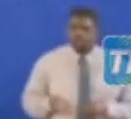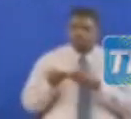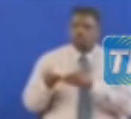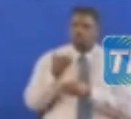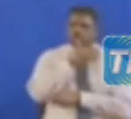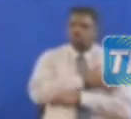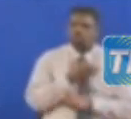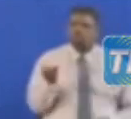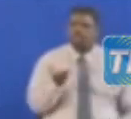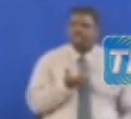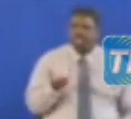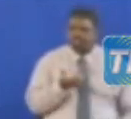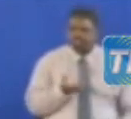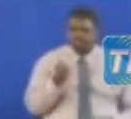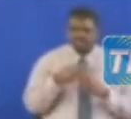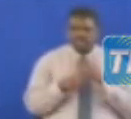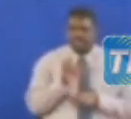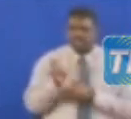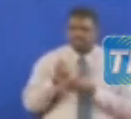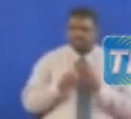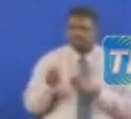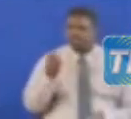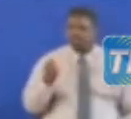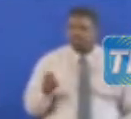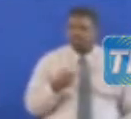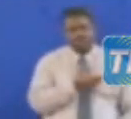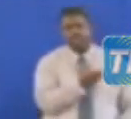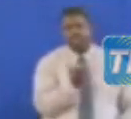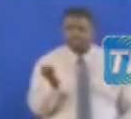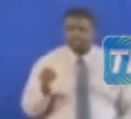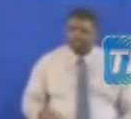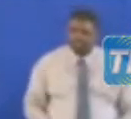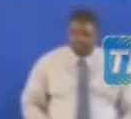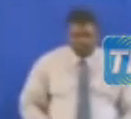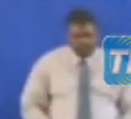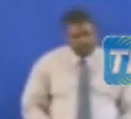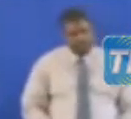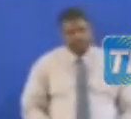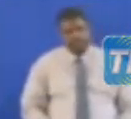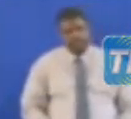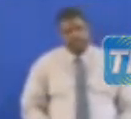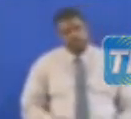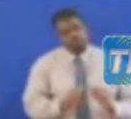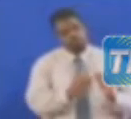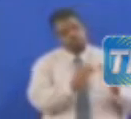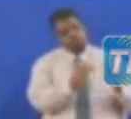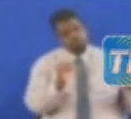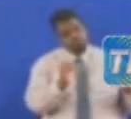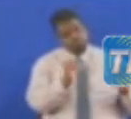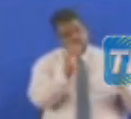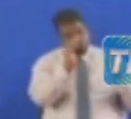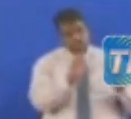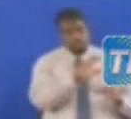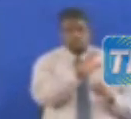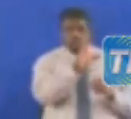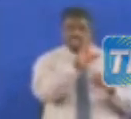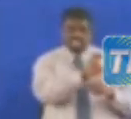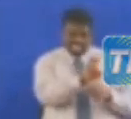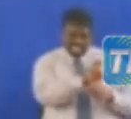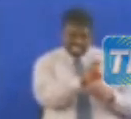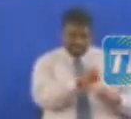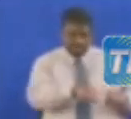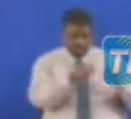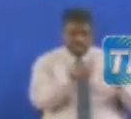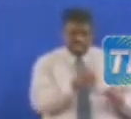utoaji wa huduma za jamii katika halmashauri moja na nyingine. Ni vyema ofisa wakuu wa mikoa zikasimamia mamlaka za serikali za